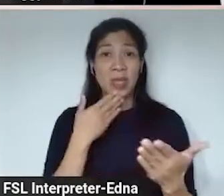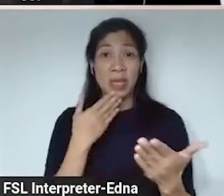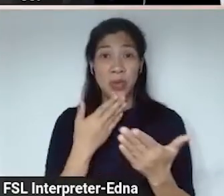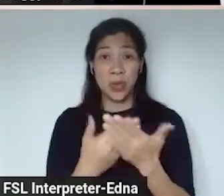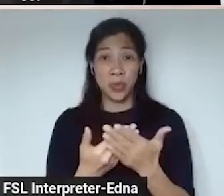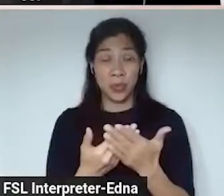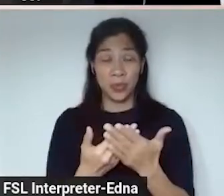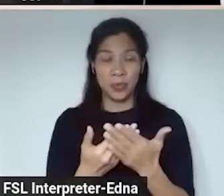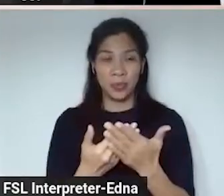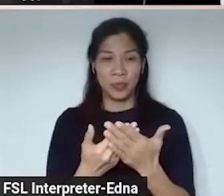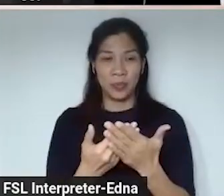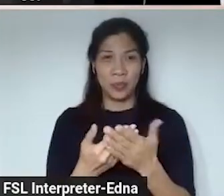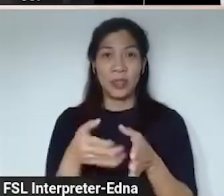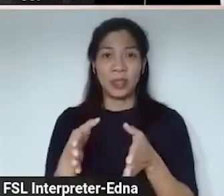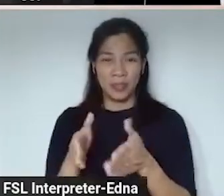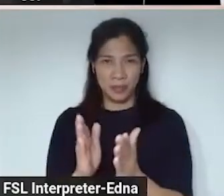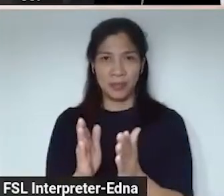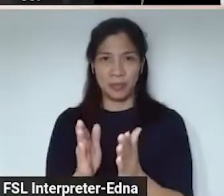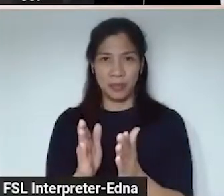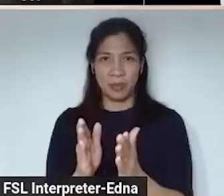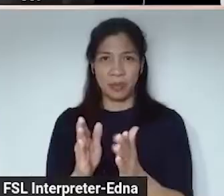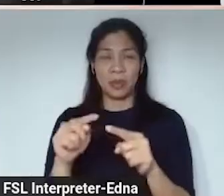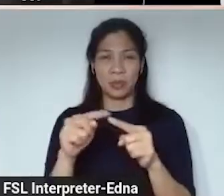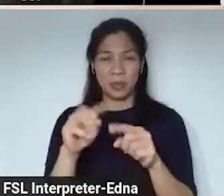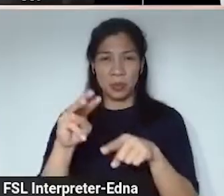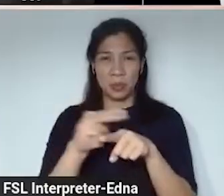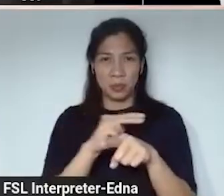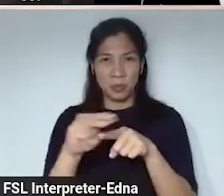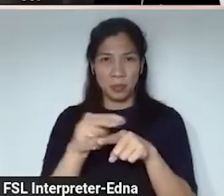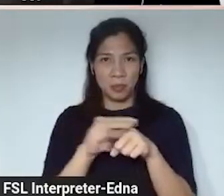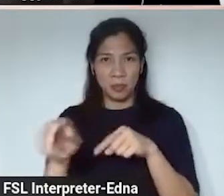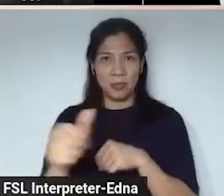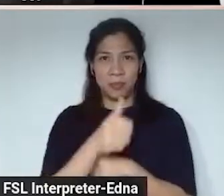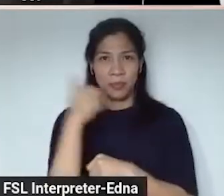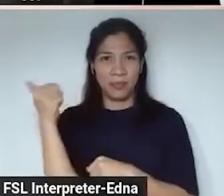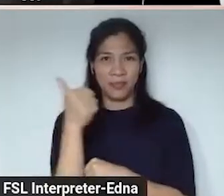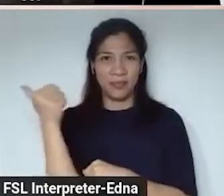avenue to minister to others when we